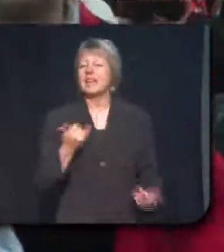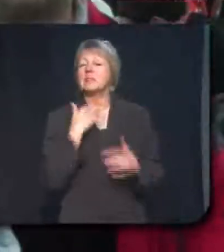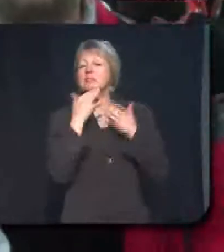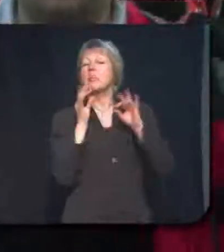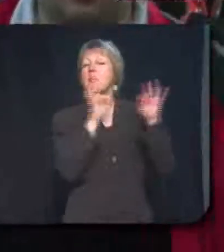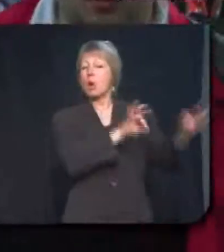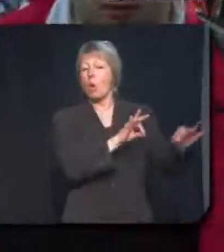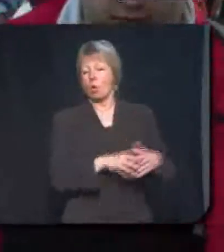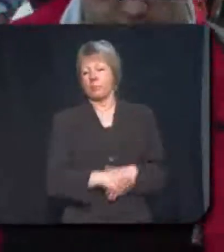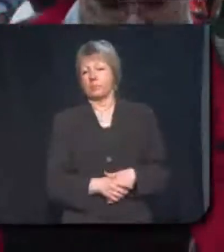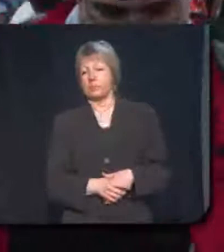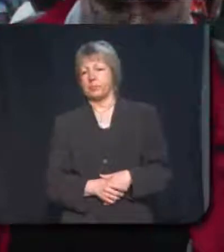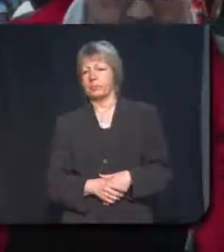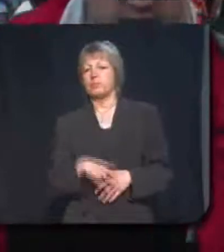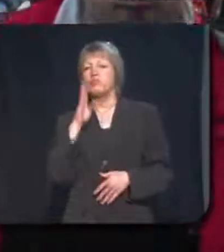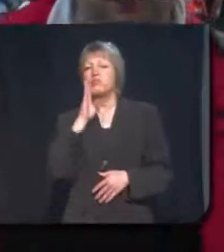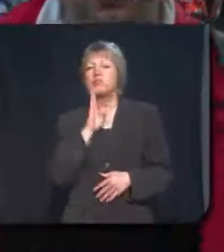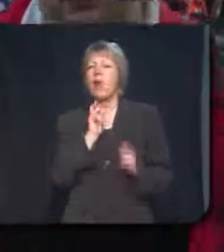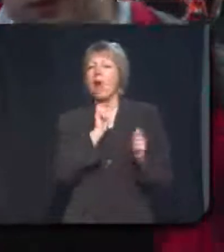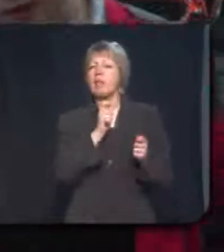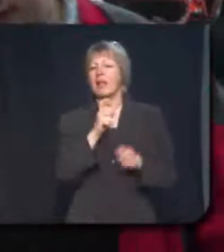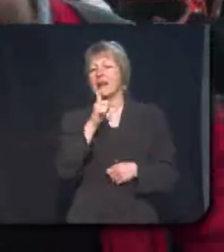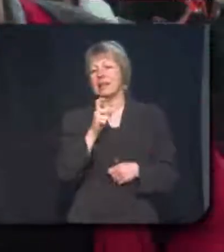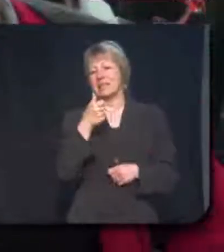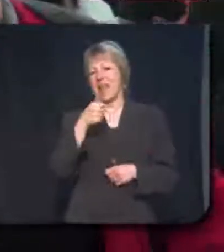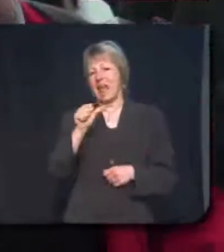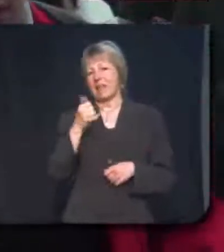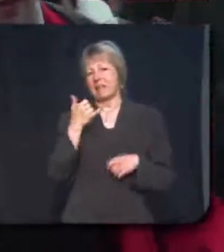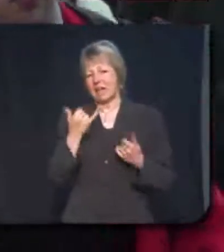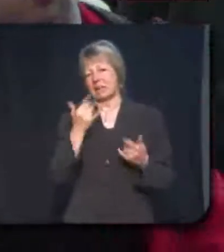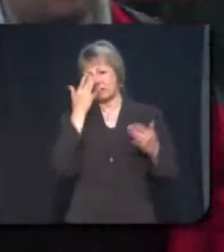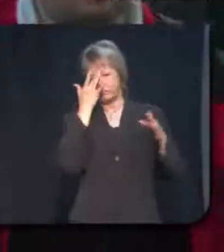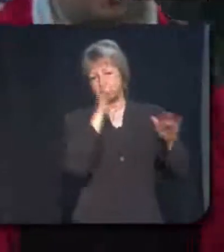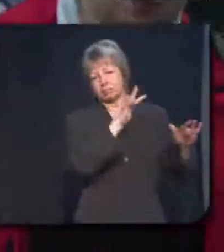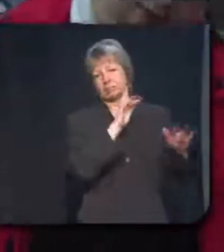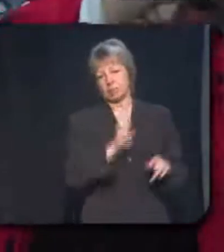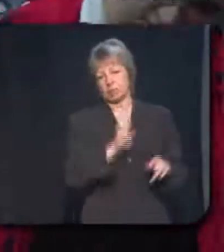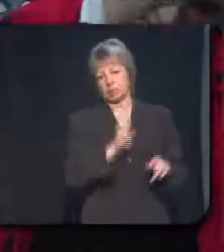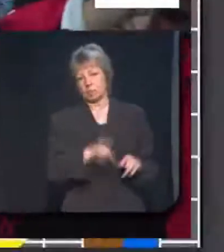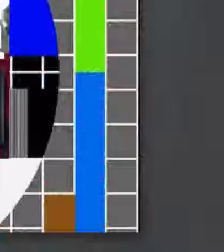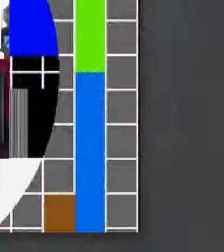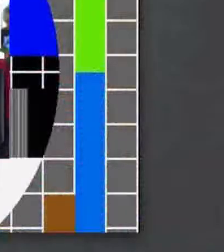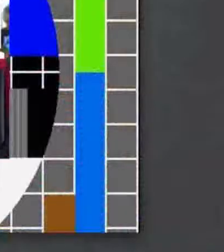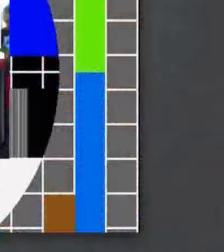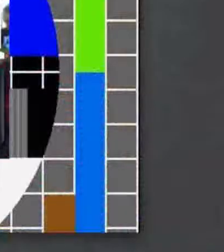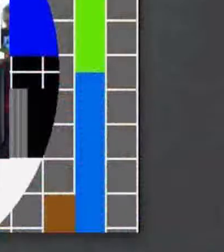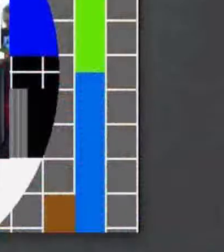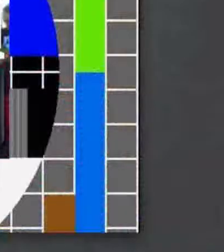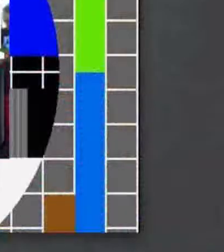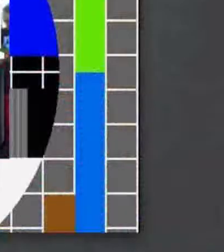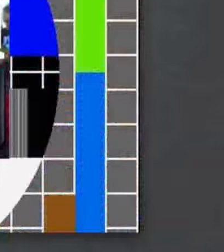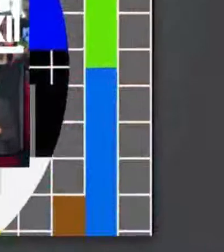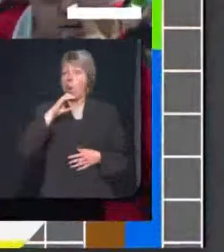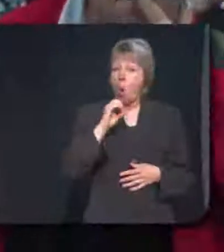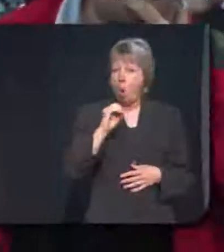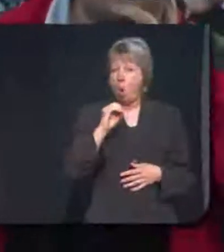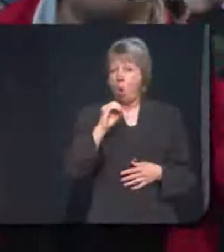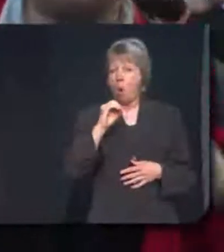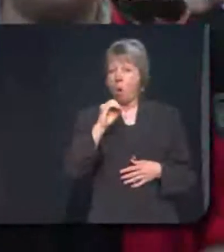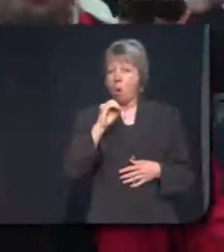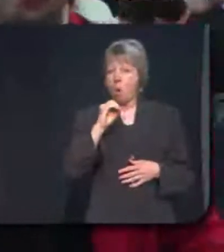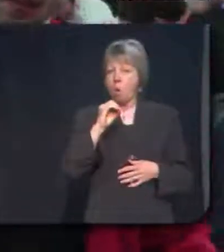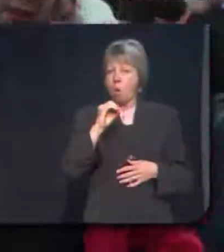Antrag X11 anzunehmen denn durch die Ausprägung der GO die